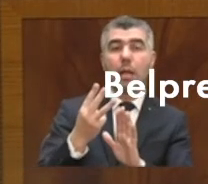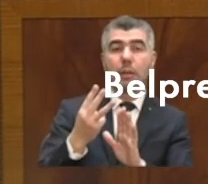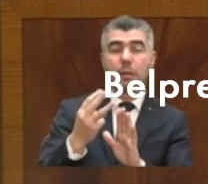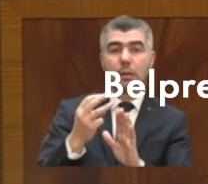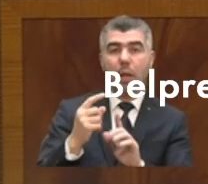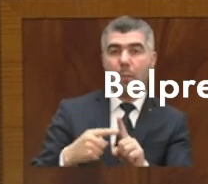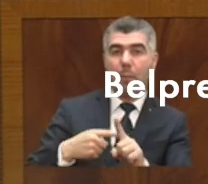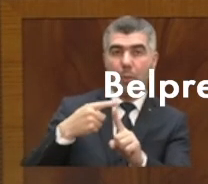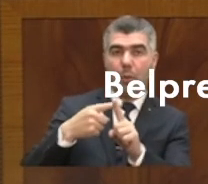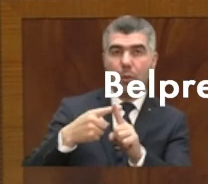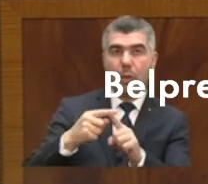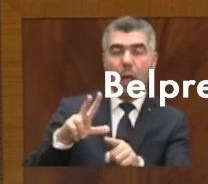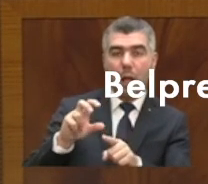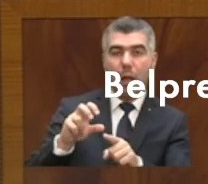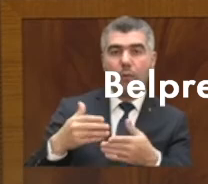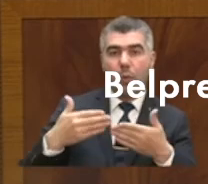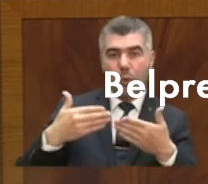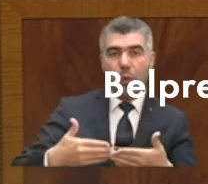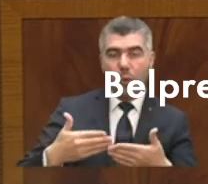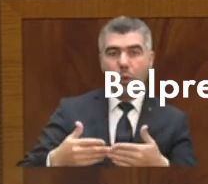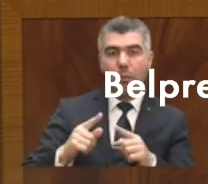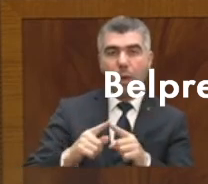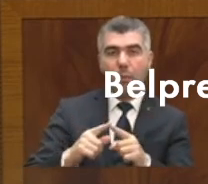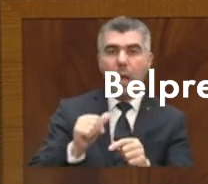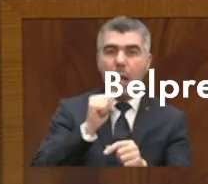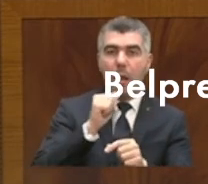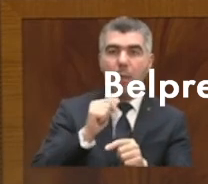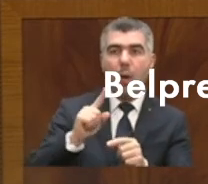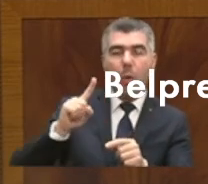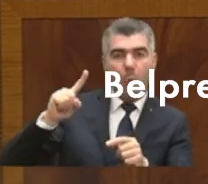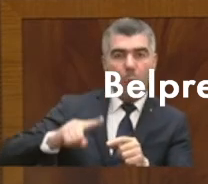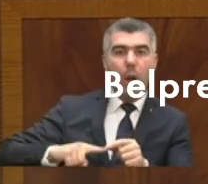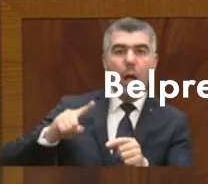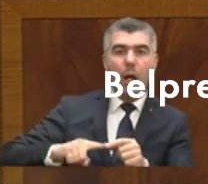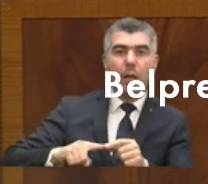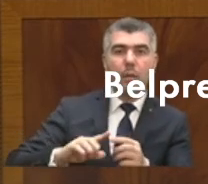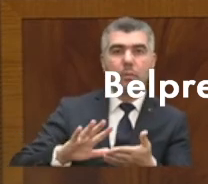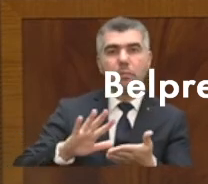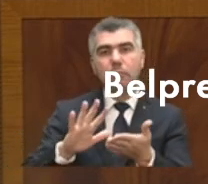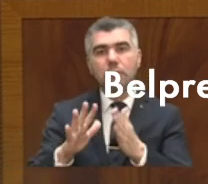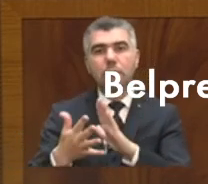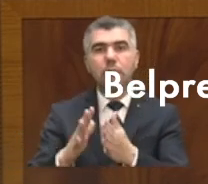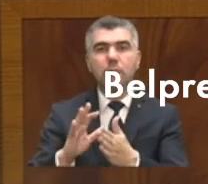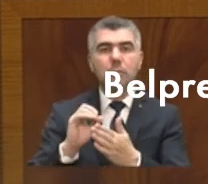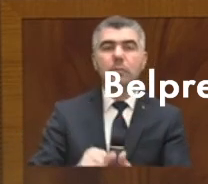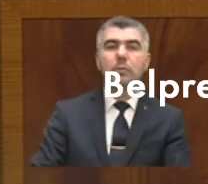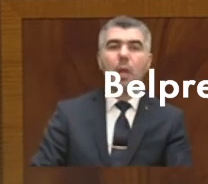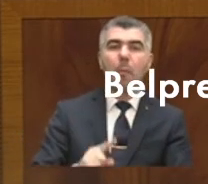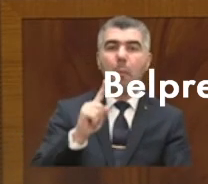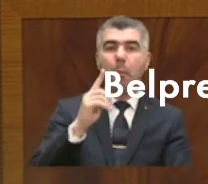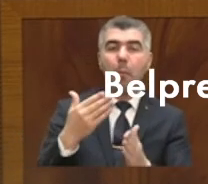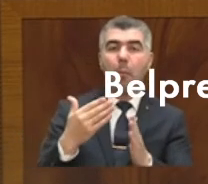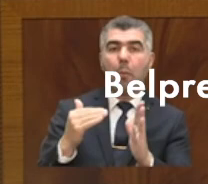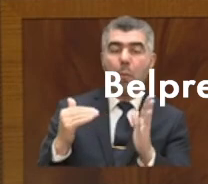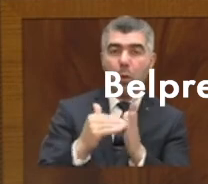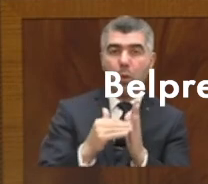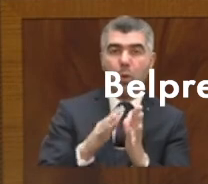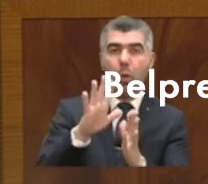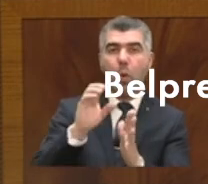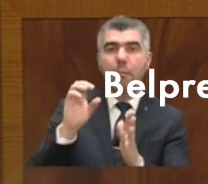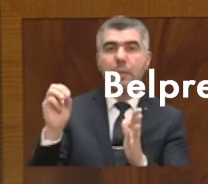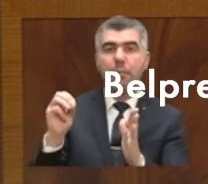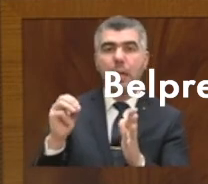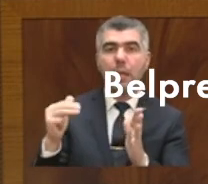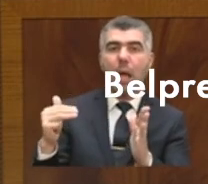وأنتم عارفين بأن اليوم التبخر ديال المياه يوميا تيمشي منا مليون و500 ألف